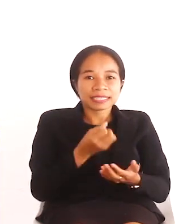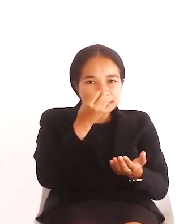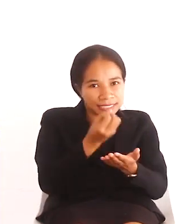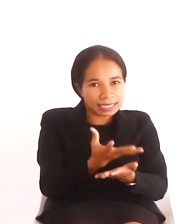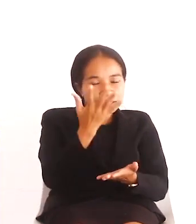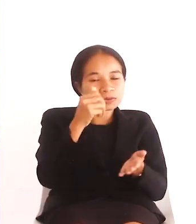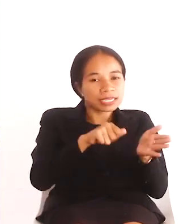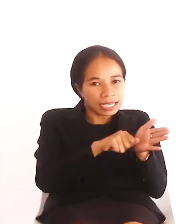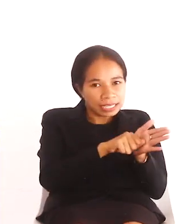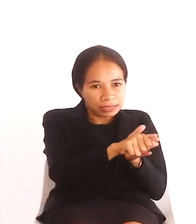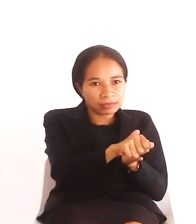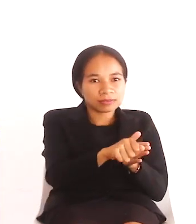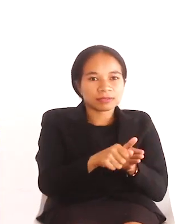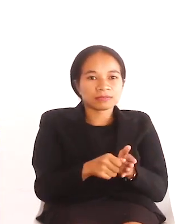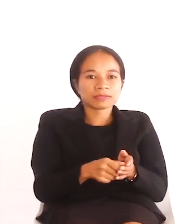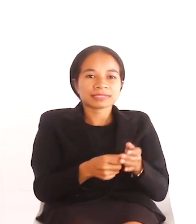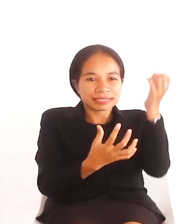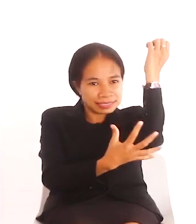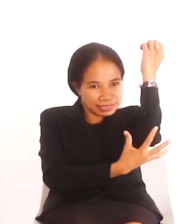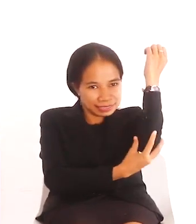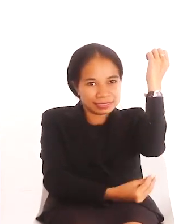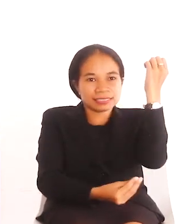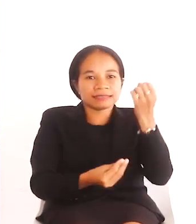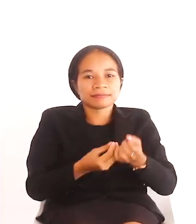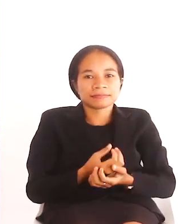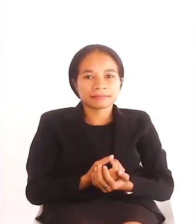Riku ni antonimo? Kiak.